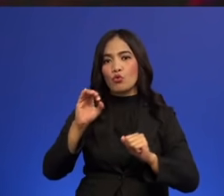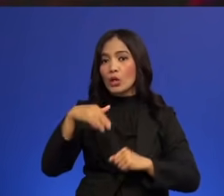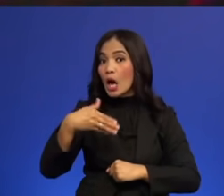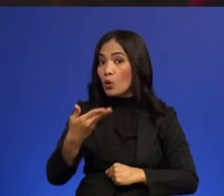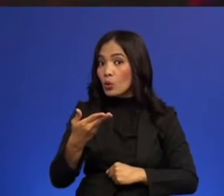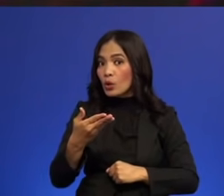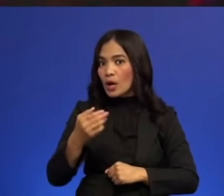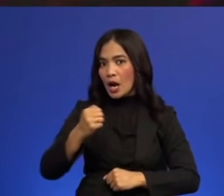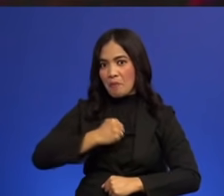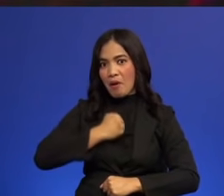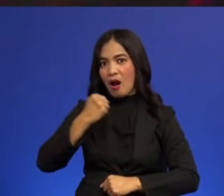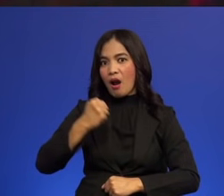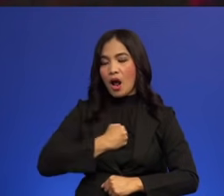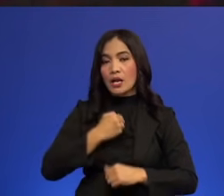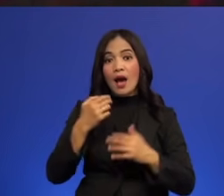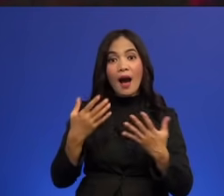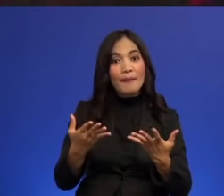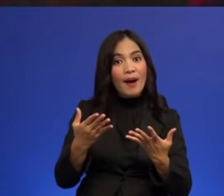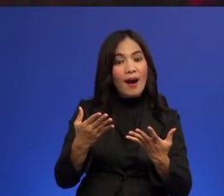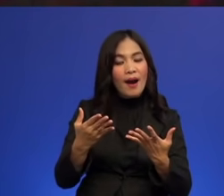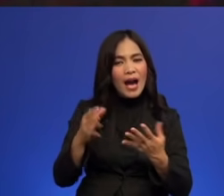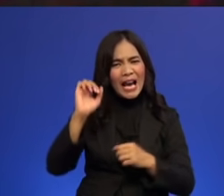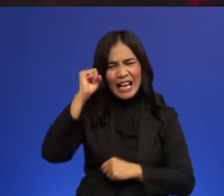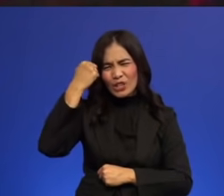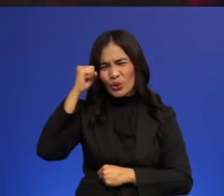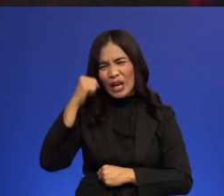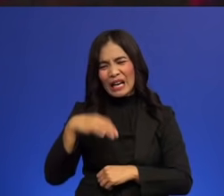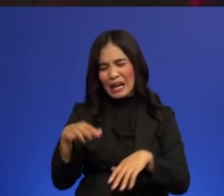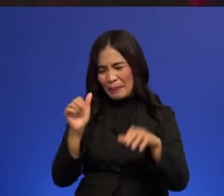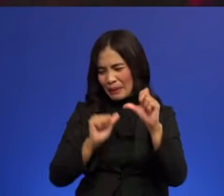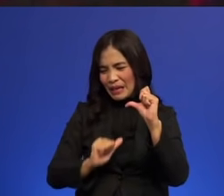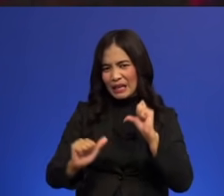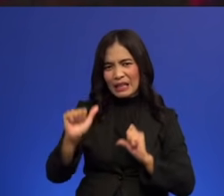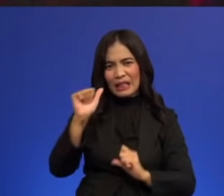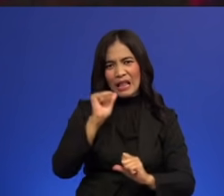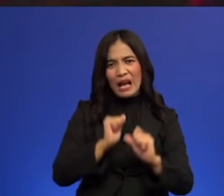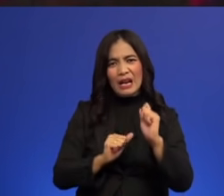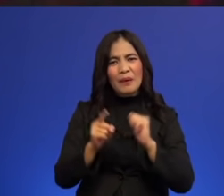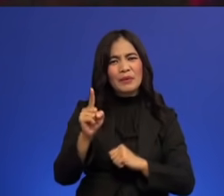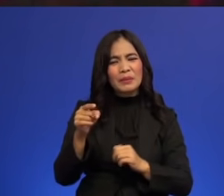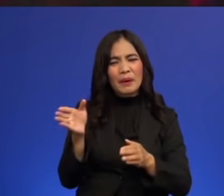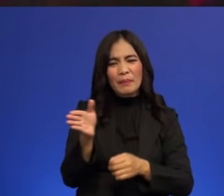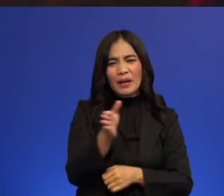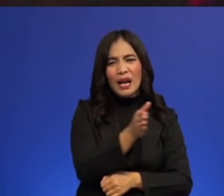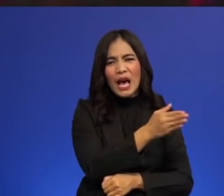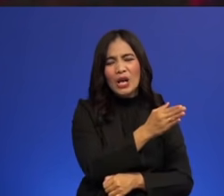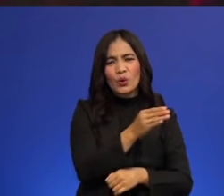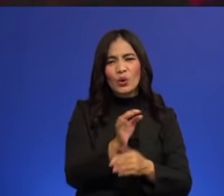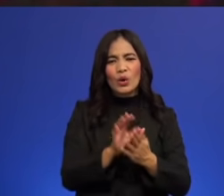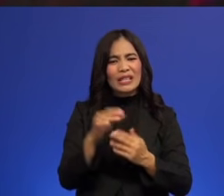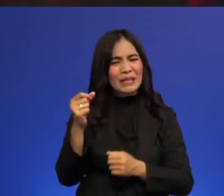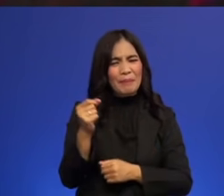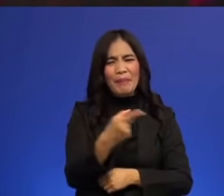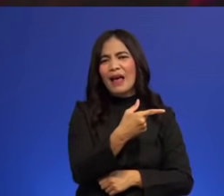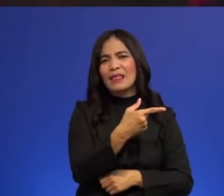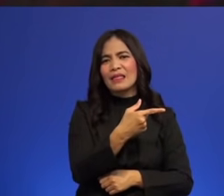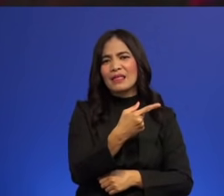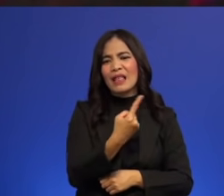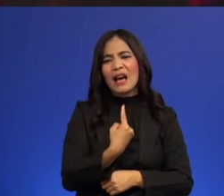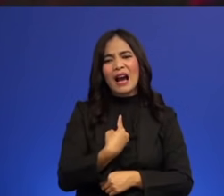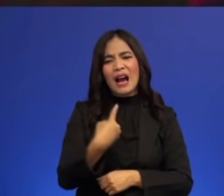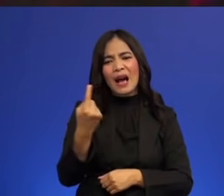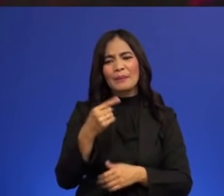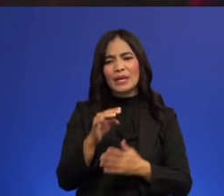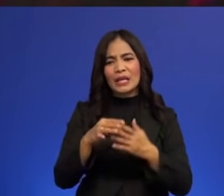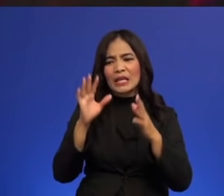dan kebanggaannya adalah kesukaran dan penderitaan, sebab berlalunya buru-buru dan kami